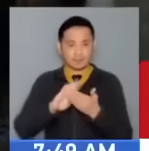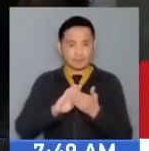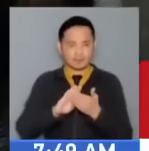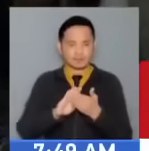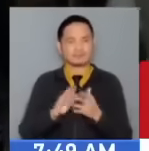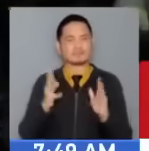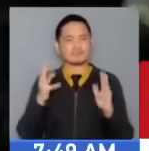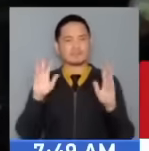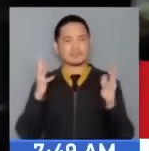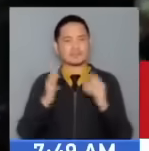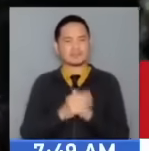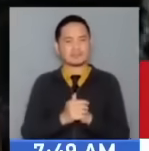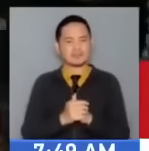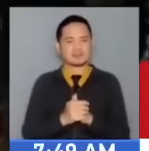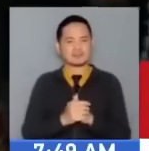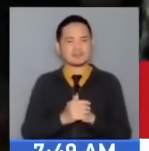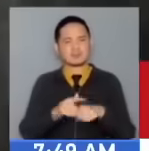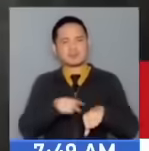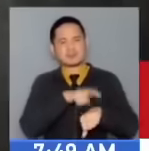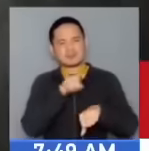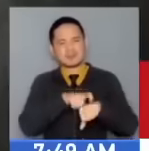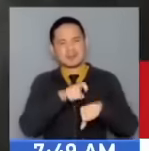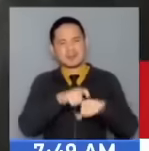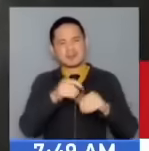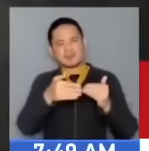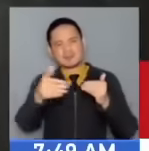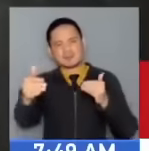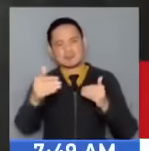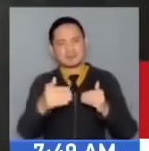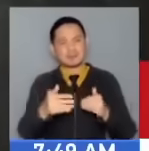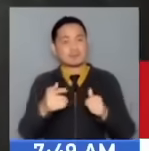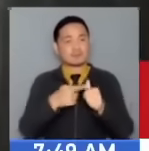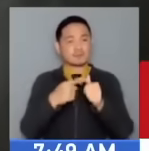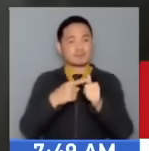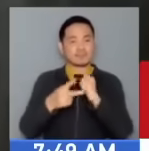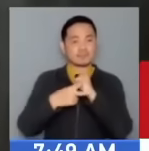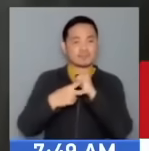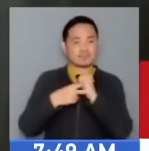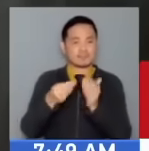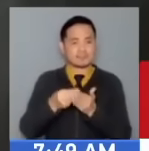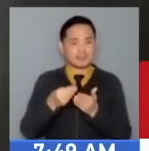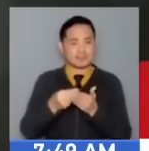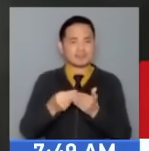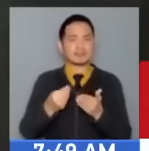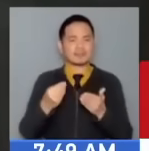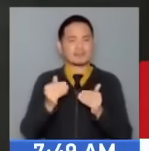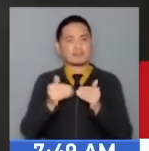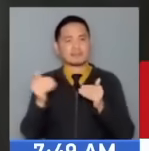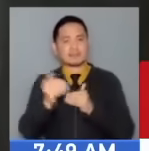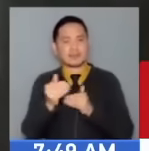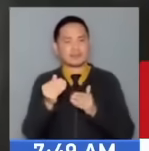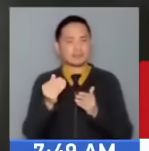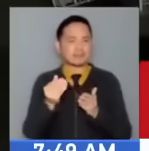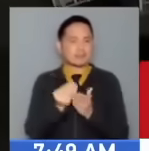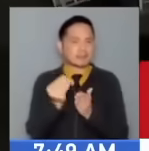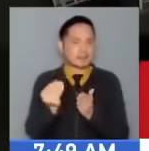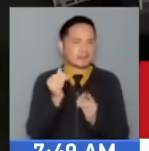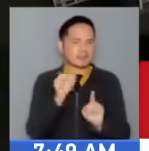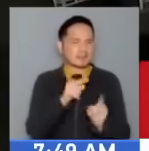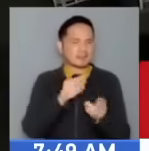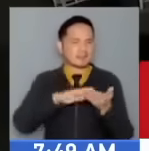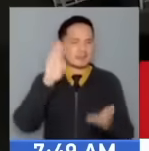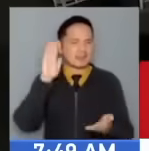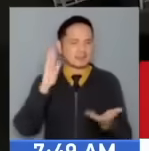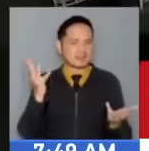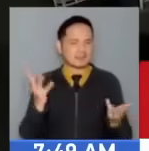eh. Binag-iipunan pa po yung iba. Nag-advance lang po ako ng mga ano, medyo pricey na ano, gamit. Dito